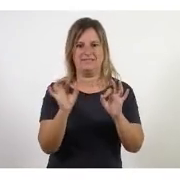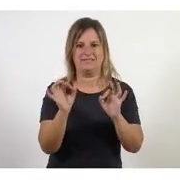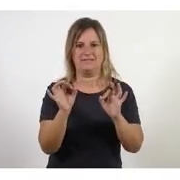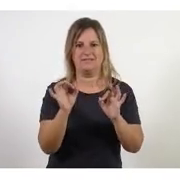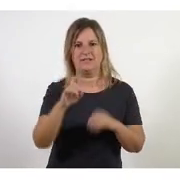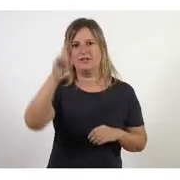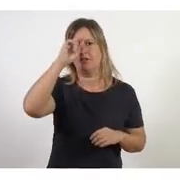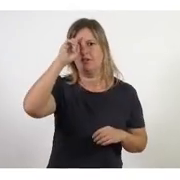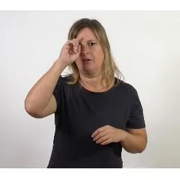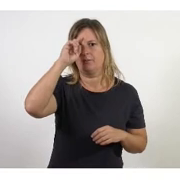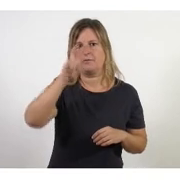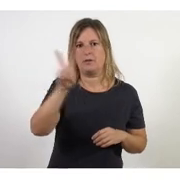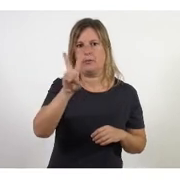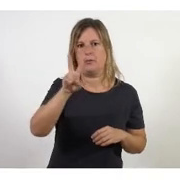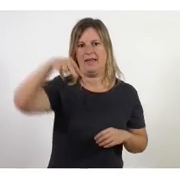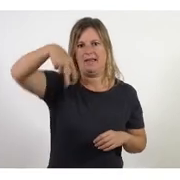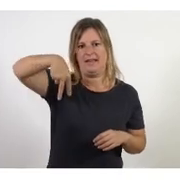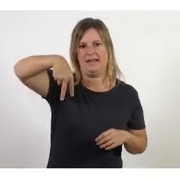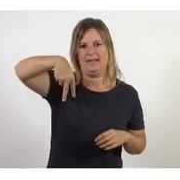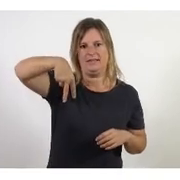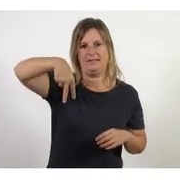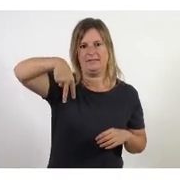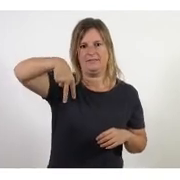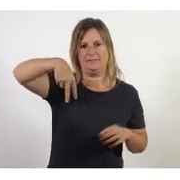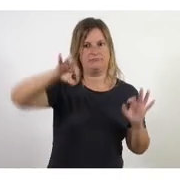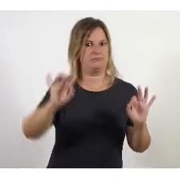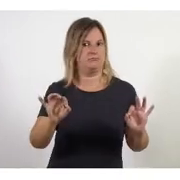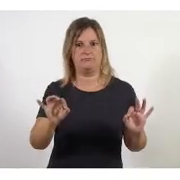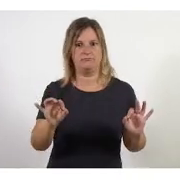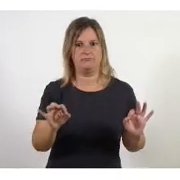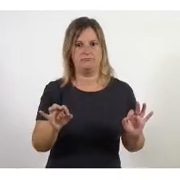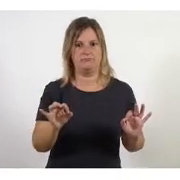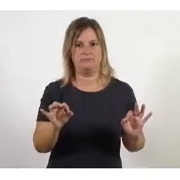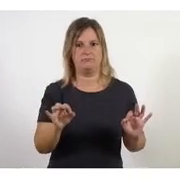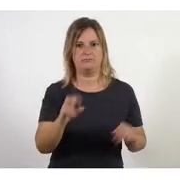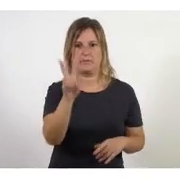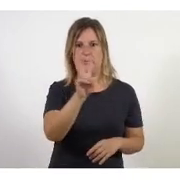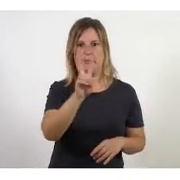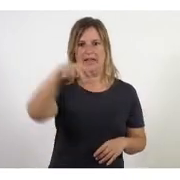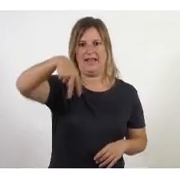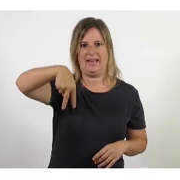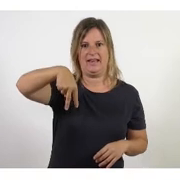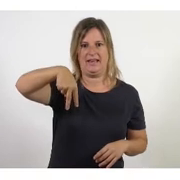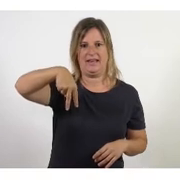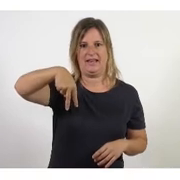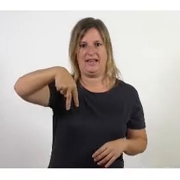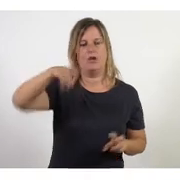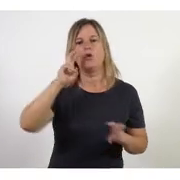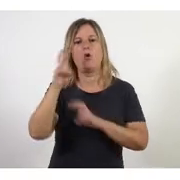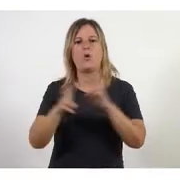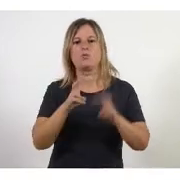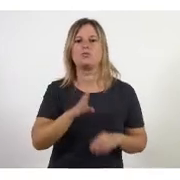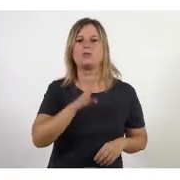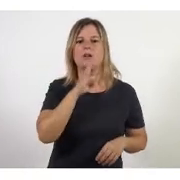diu V-N, tal qual. Vale. V-N. I la busquen, la poden buscar